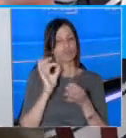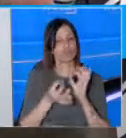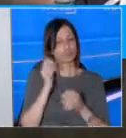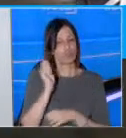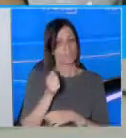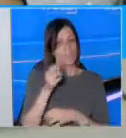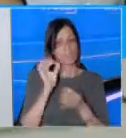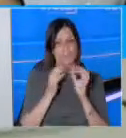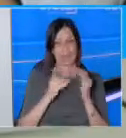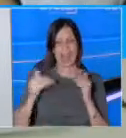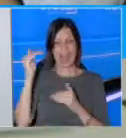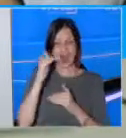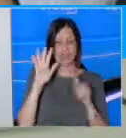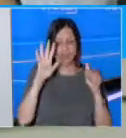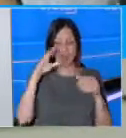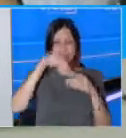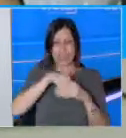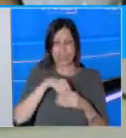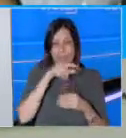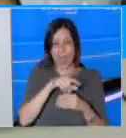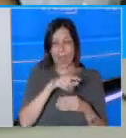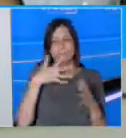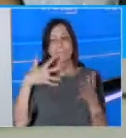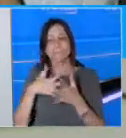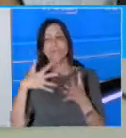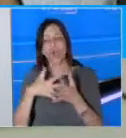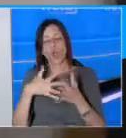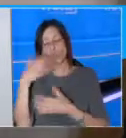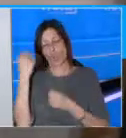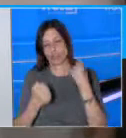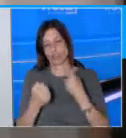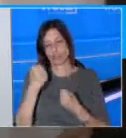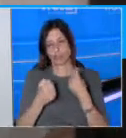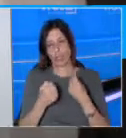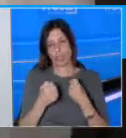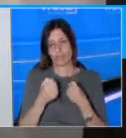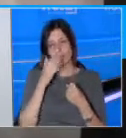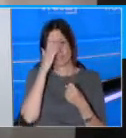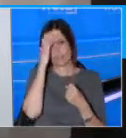המשפט העליון, ש6 מתוכם מתחו ביקורת מאוד קשה על,